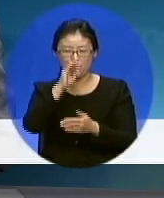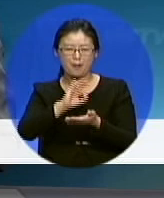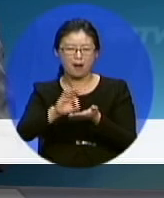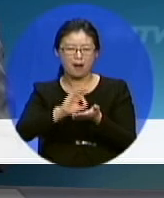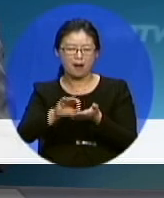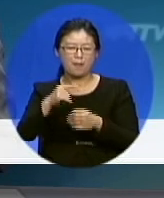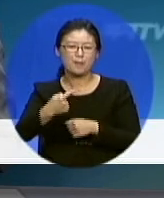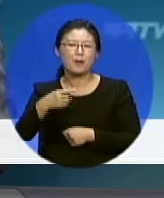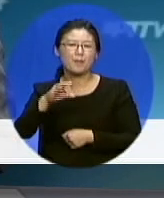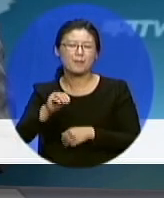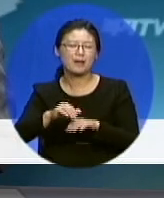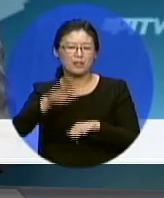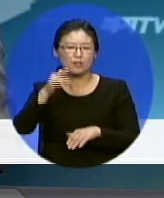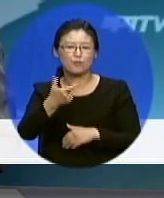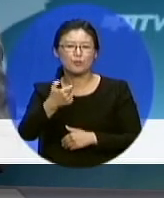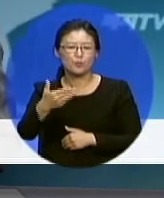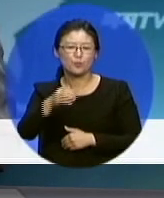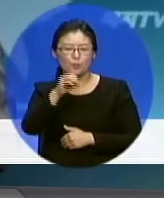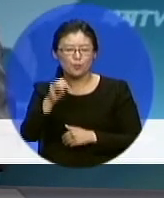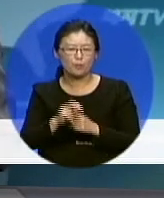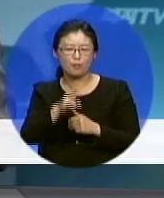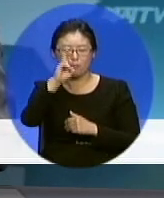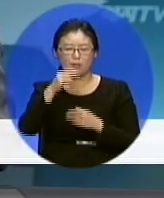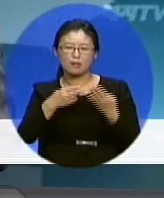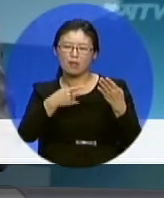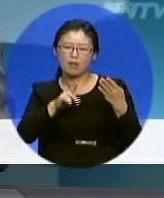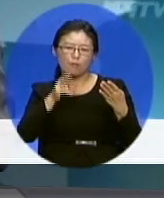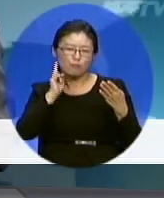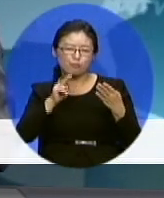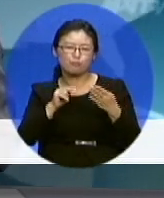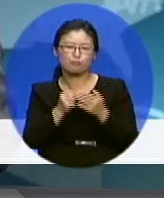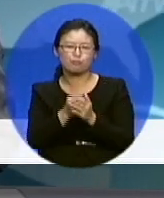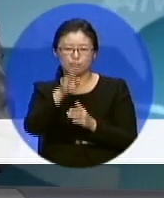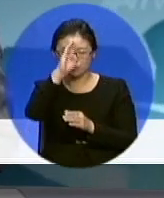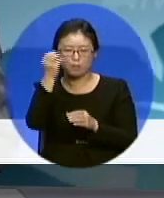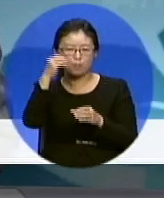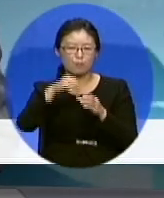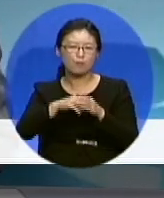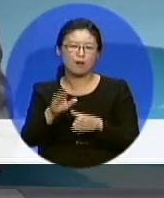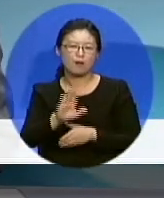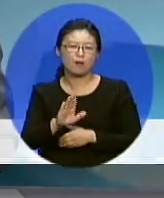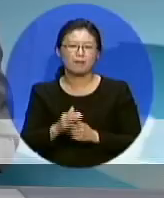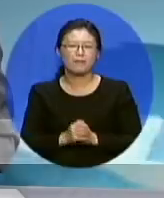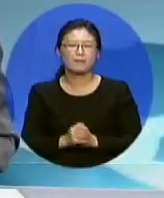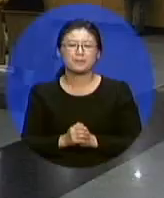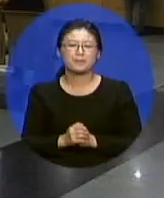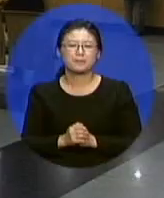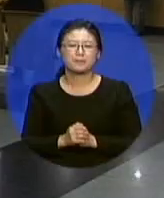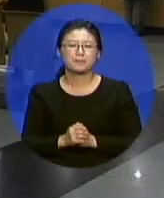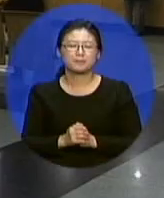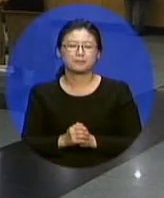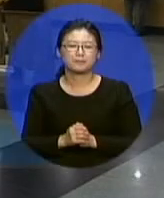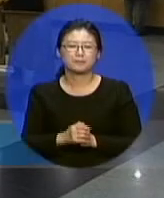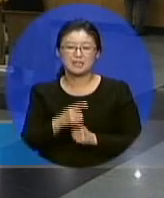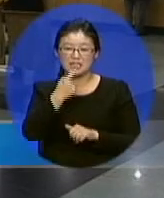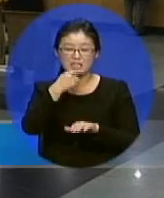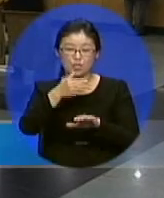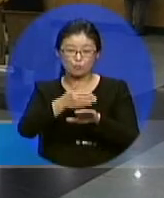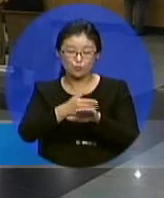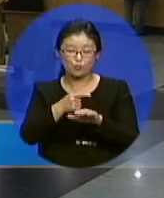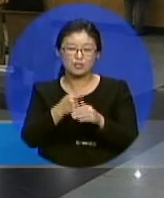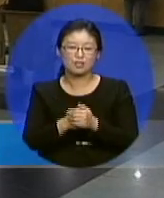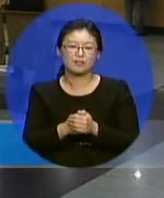중 66%가 정부의 4대 중증 질환 정책에 포함되지 않는 것으로 드러났습니다. 민주당 최동익